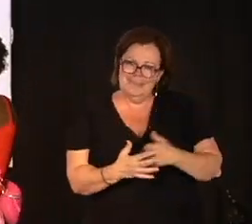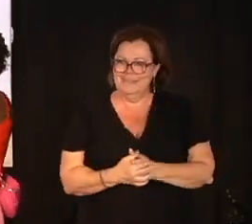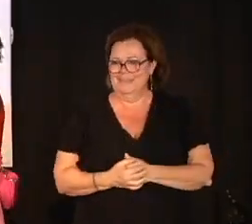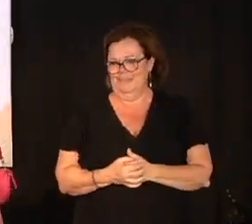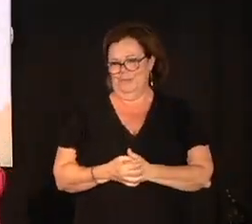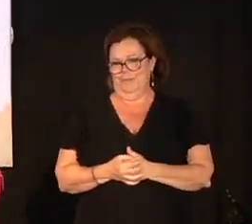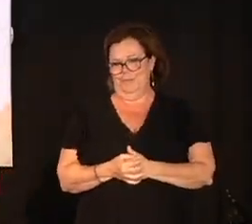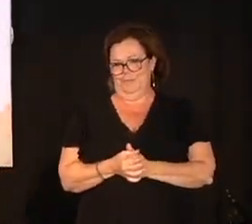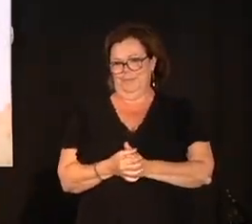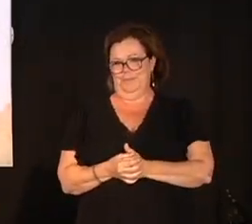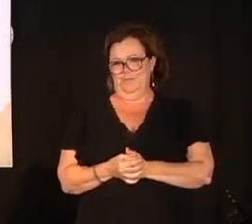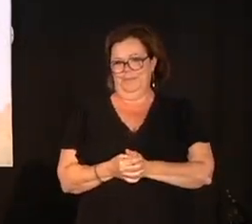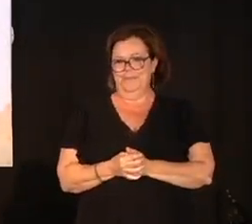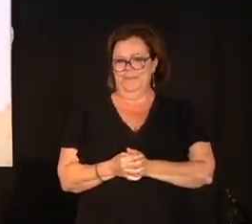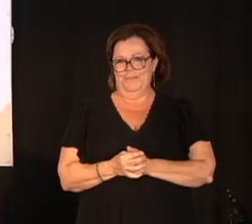Merci beaucoup, Edith.